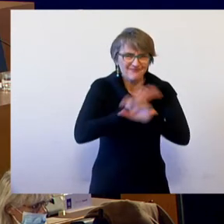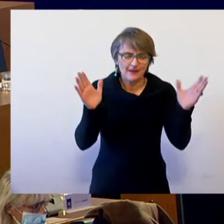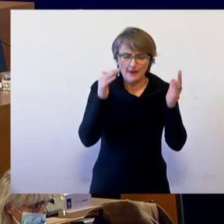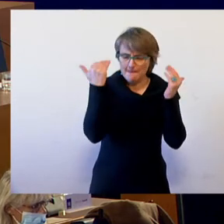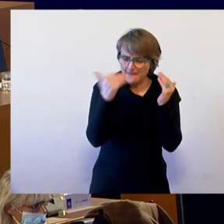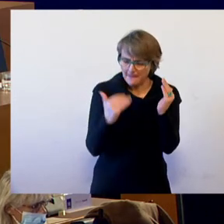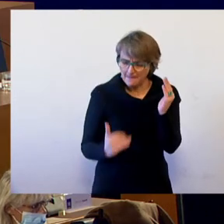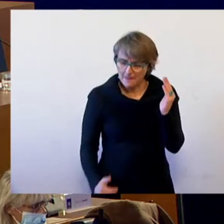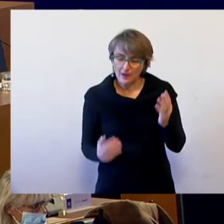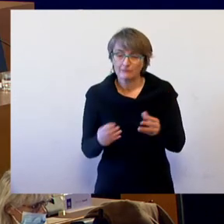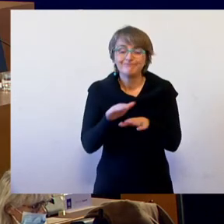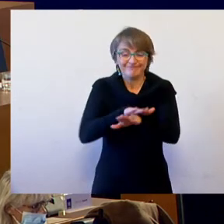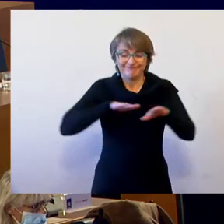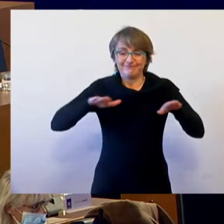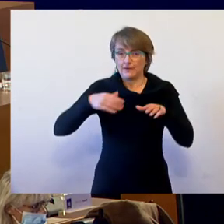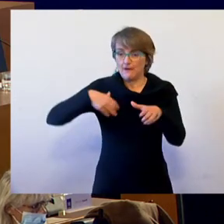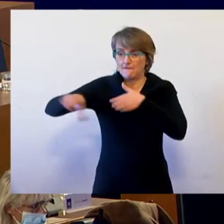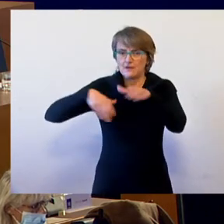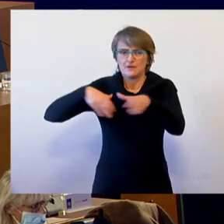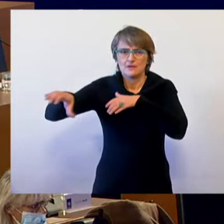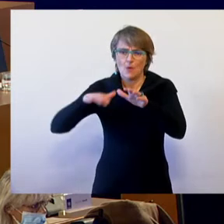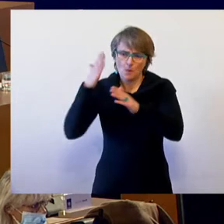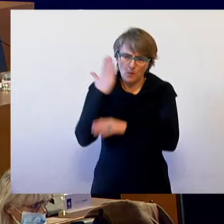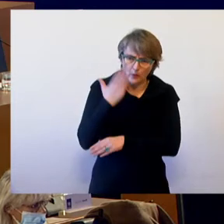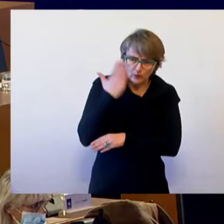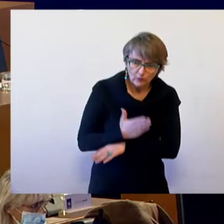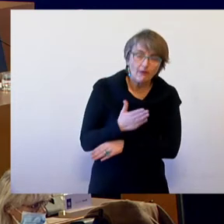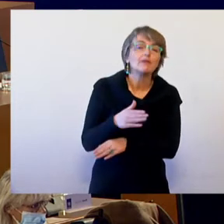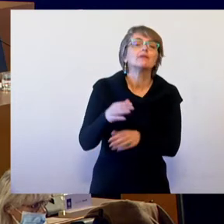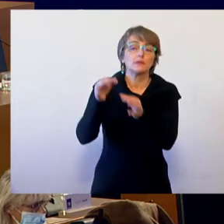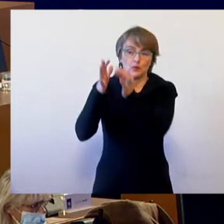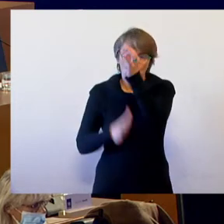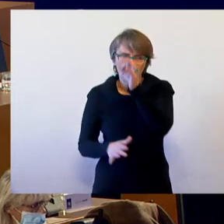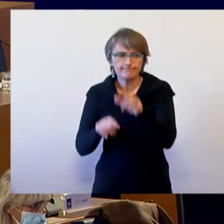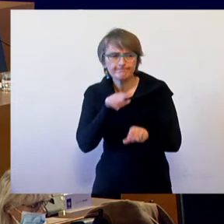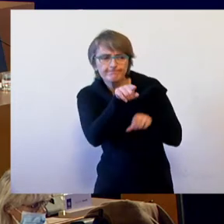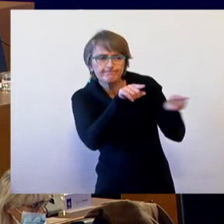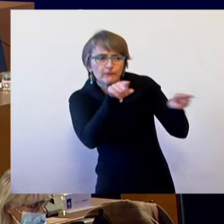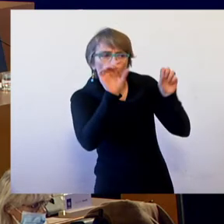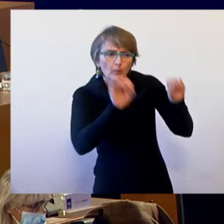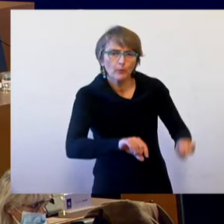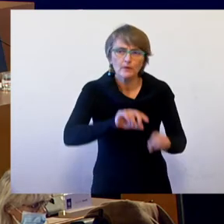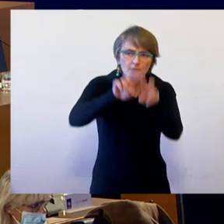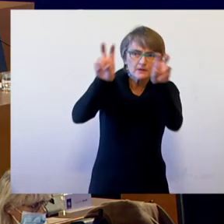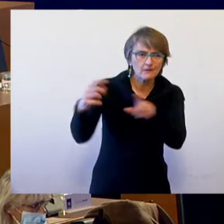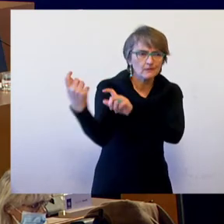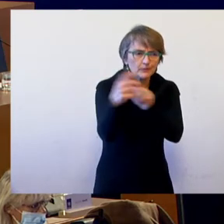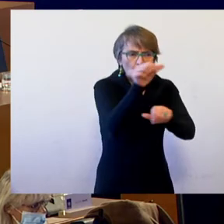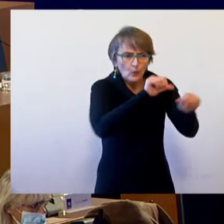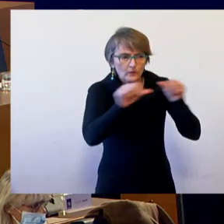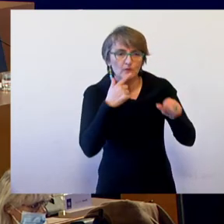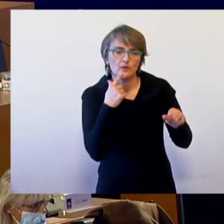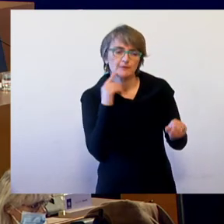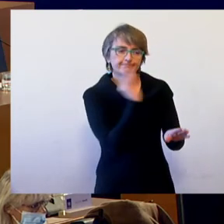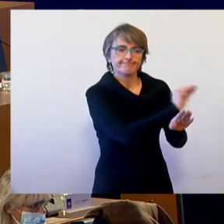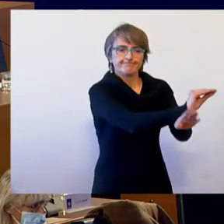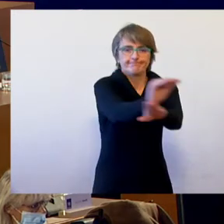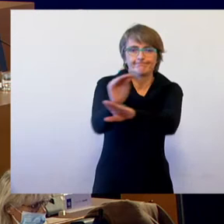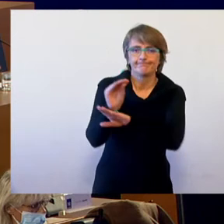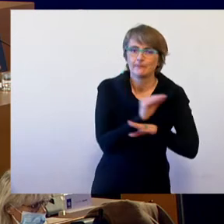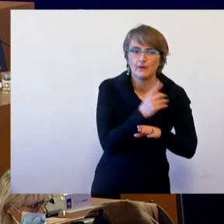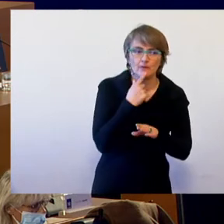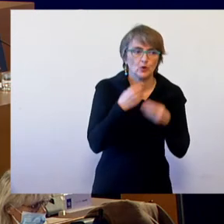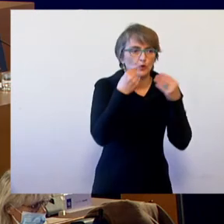besoins d'investissement, mieux nous identifions les opérations éligibles à ces certificats, plus efficiente sera notre action en